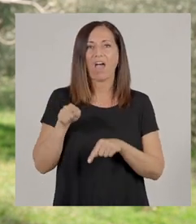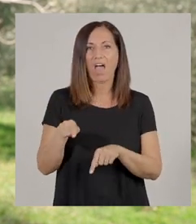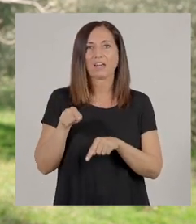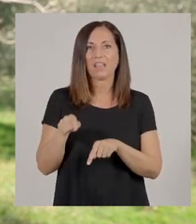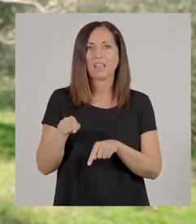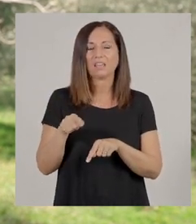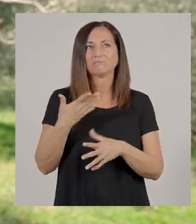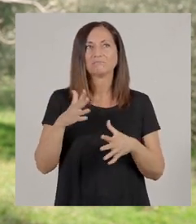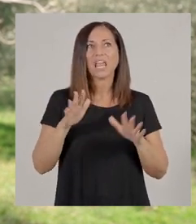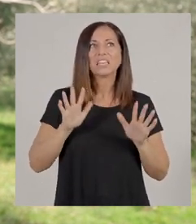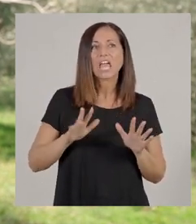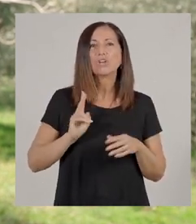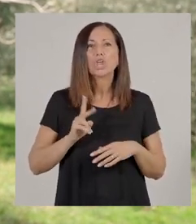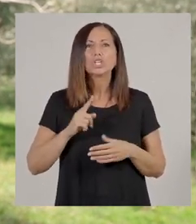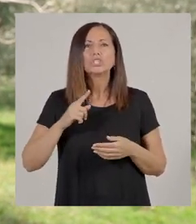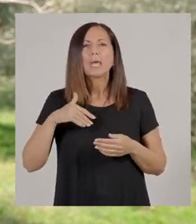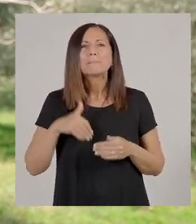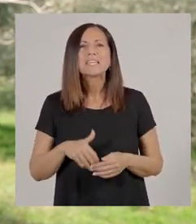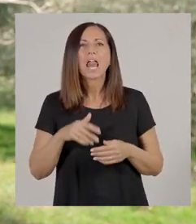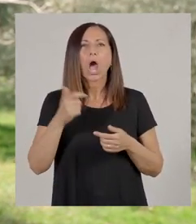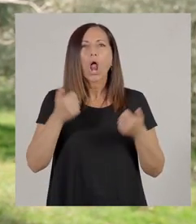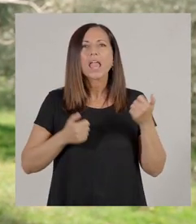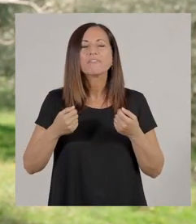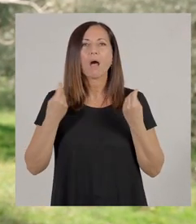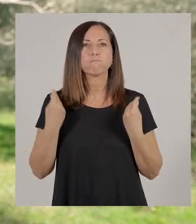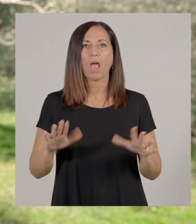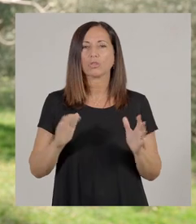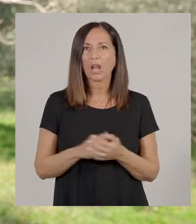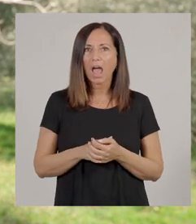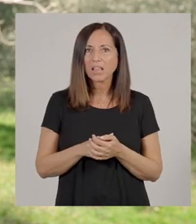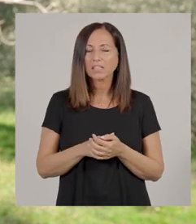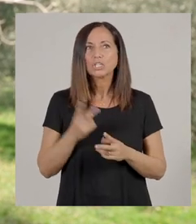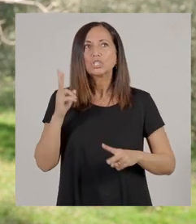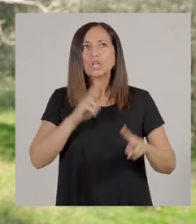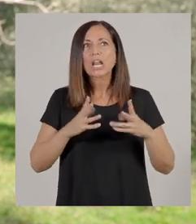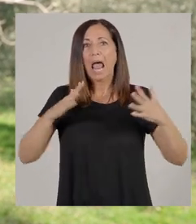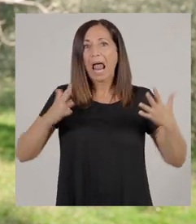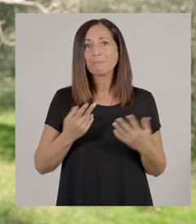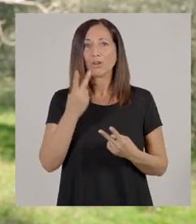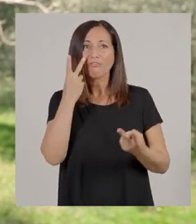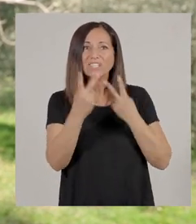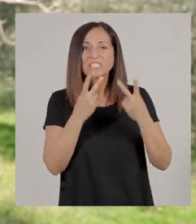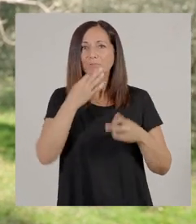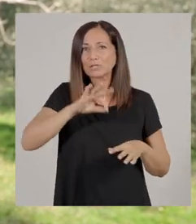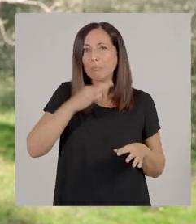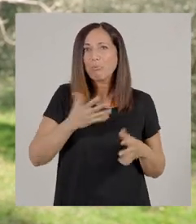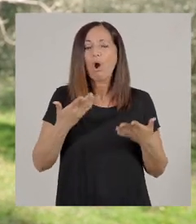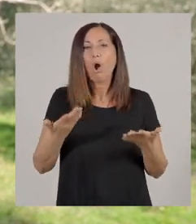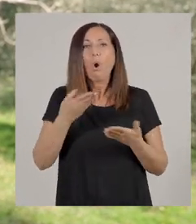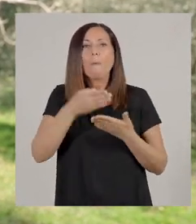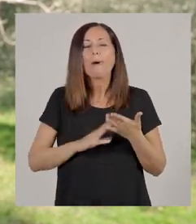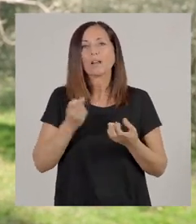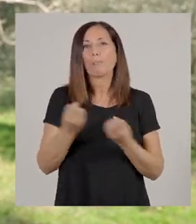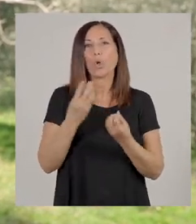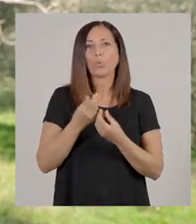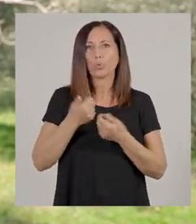Albegna, Sempronianano si calcola 10-12.000 olivi abbandonati, di renderli almeno visibili o almeno